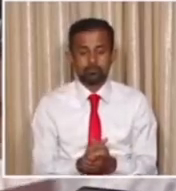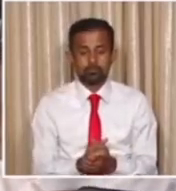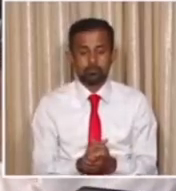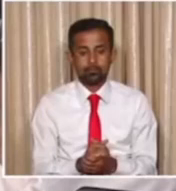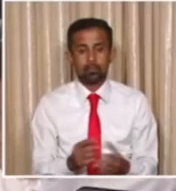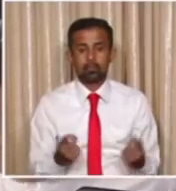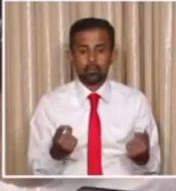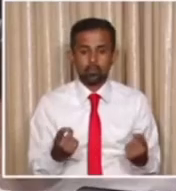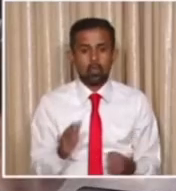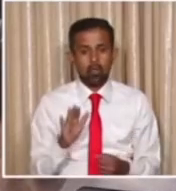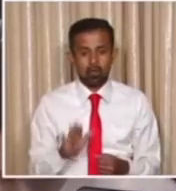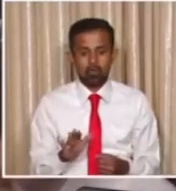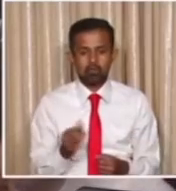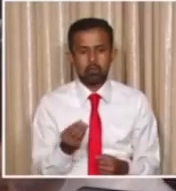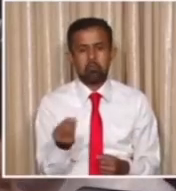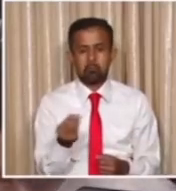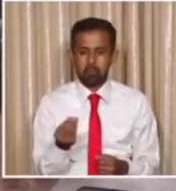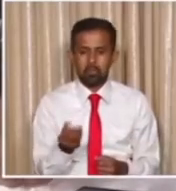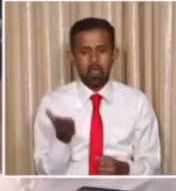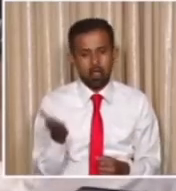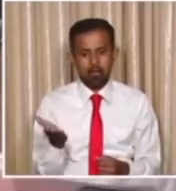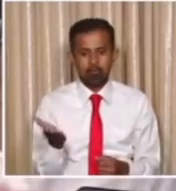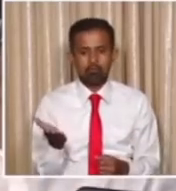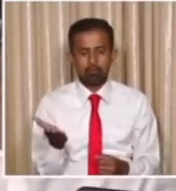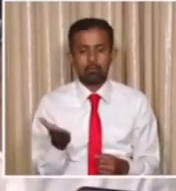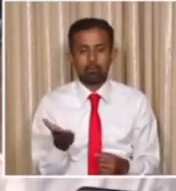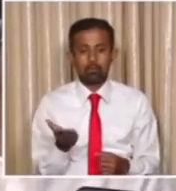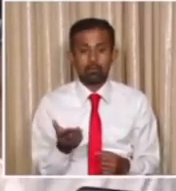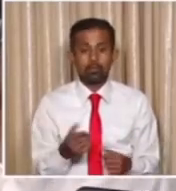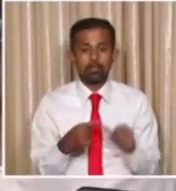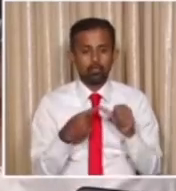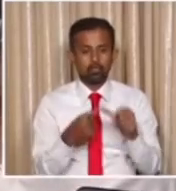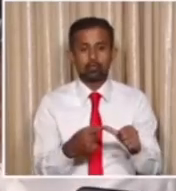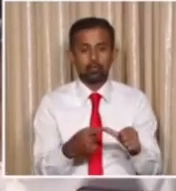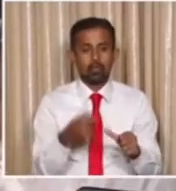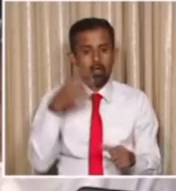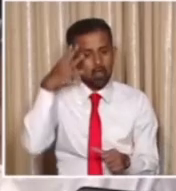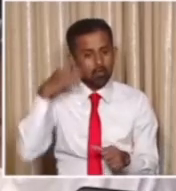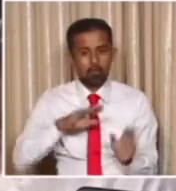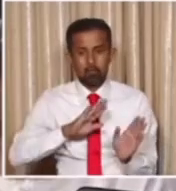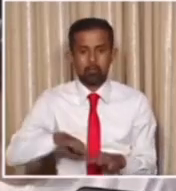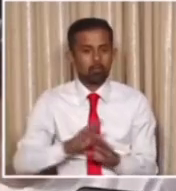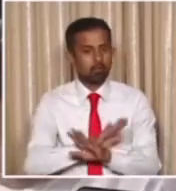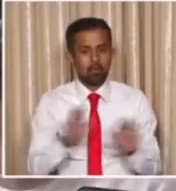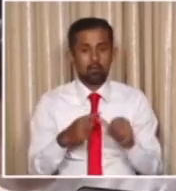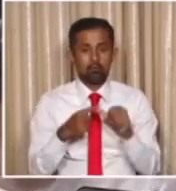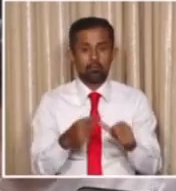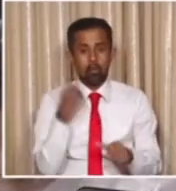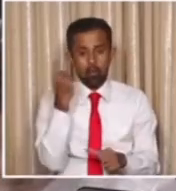ඒ අවශ්‍යතාවය තියෙනවා. යම් යම් අඩුපාඩු තියෙනවා නැතුව නෙමෙයි. හැබැයි ඒකට විසඳුම් මේක අමතක කරලා දාලා පැත්තක දාලා නැහැ. විසඳුම්